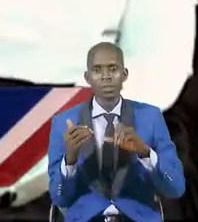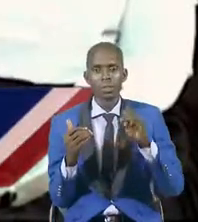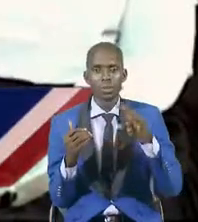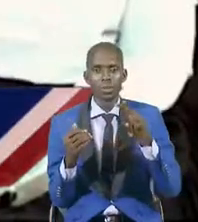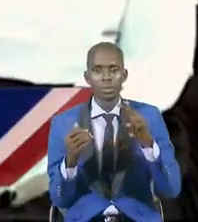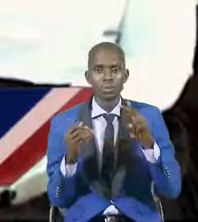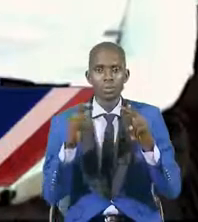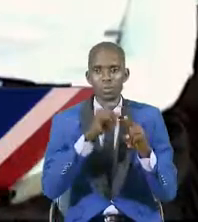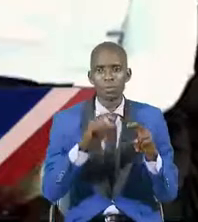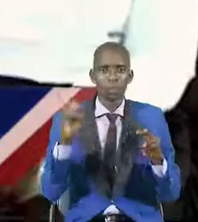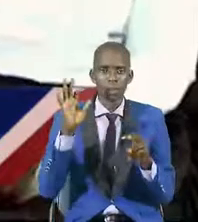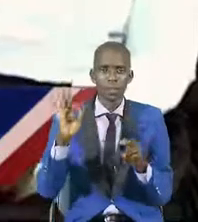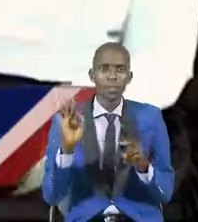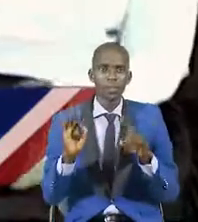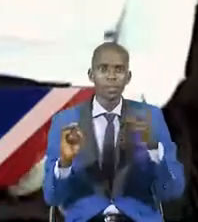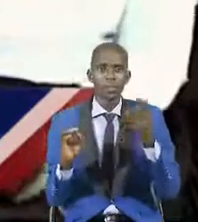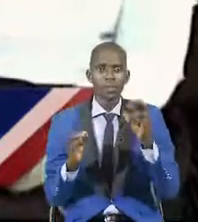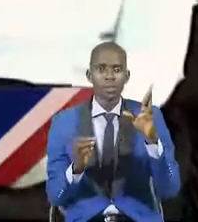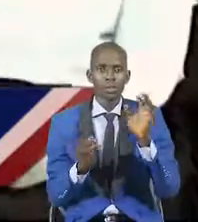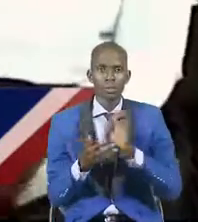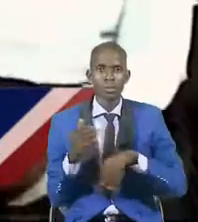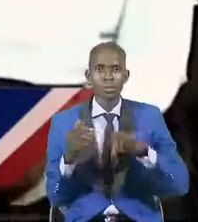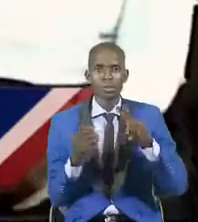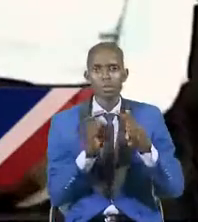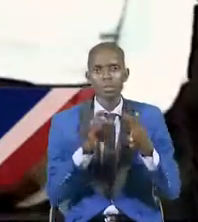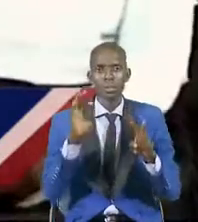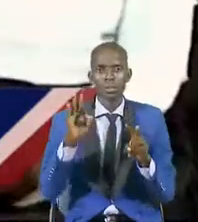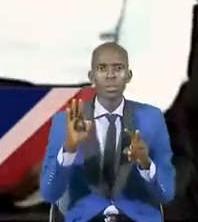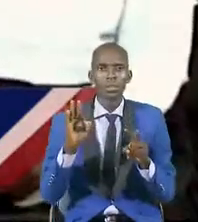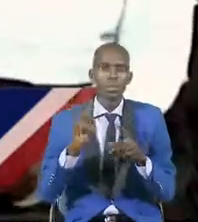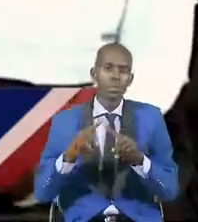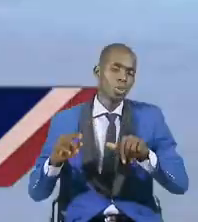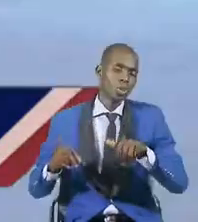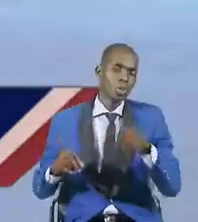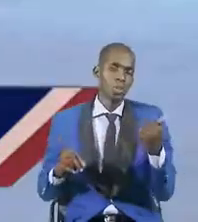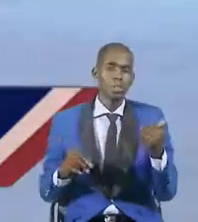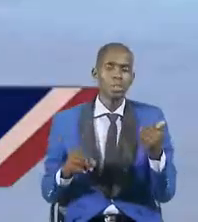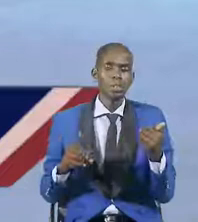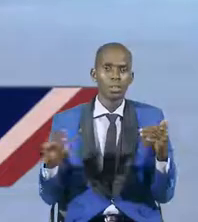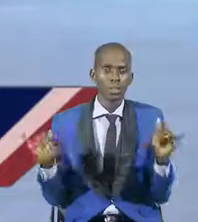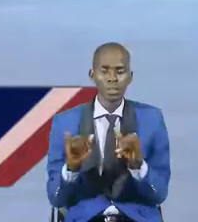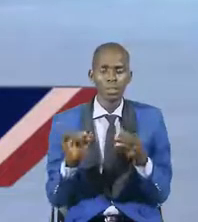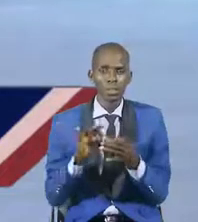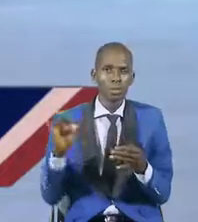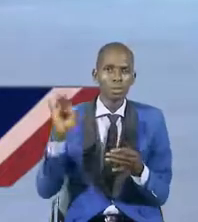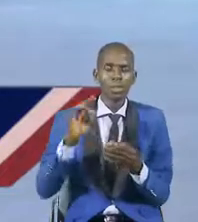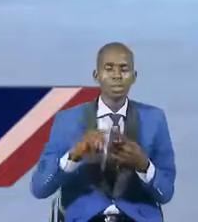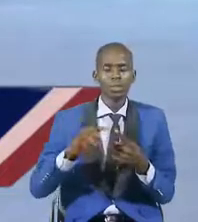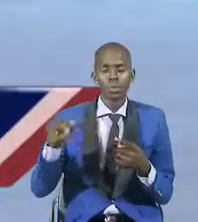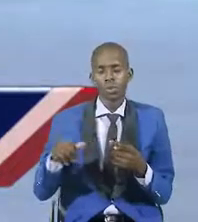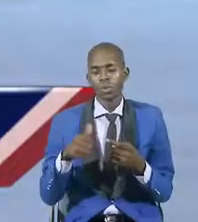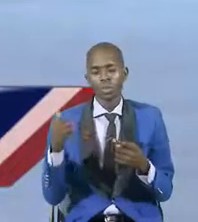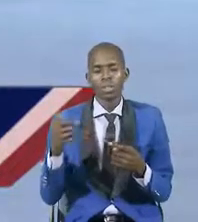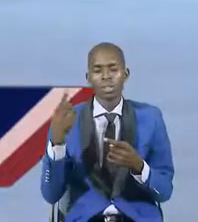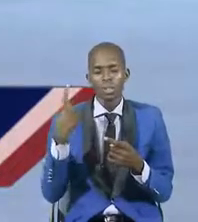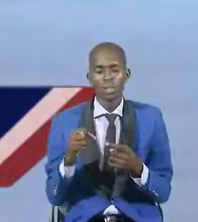9. Un autre, la foi, pas le même esprit. Un autre, le don des guérisons,